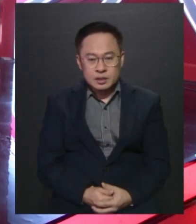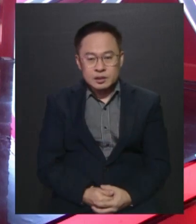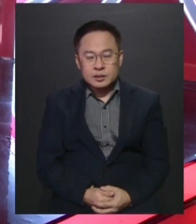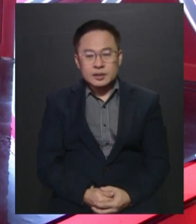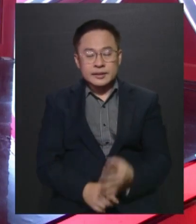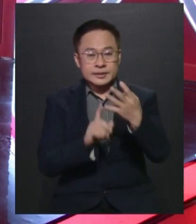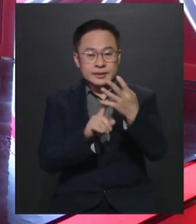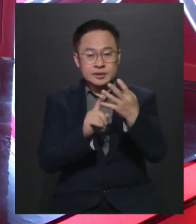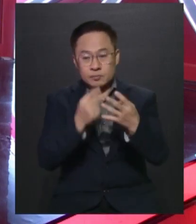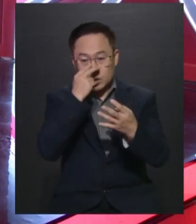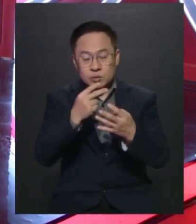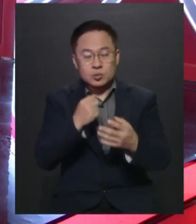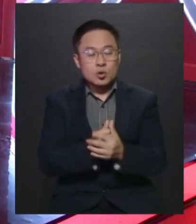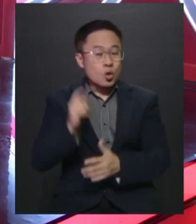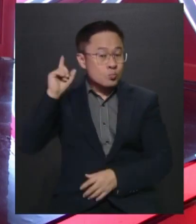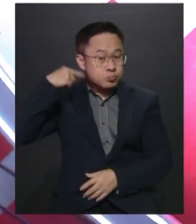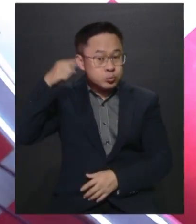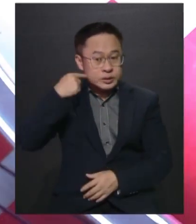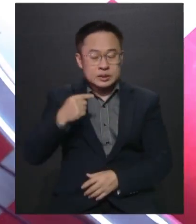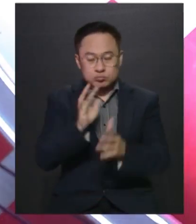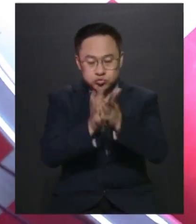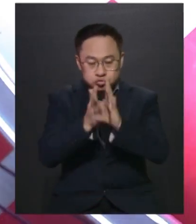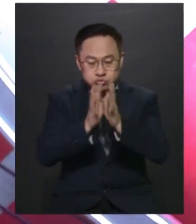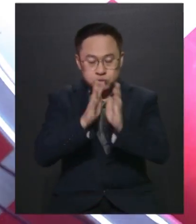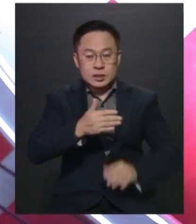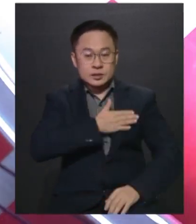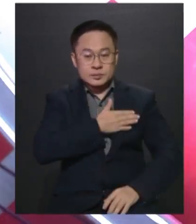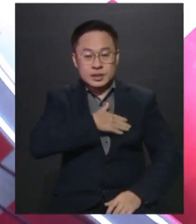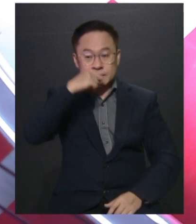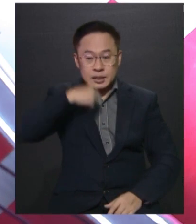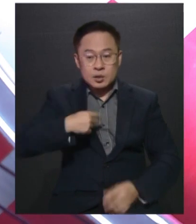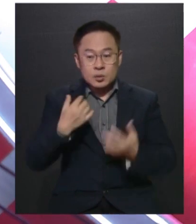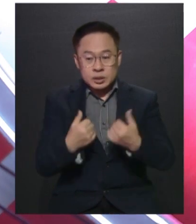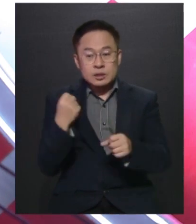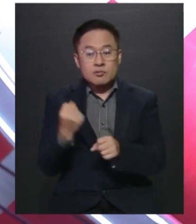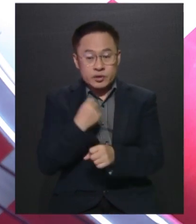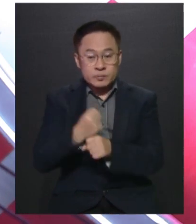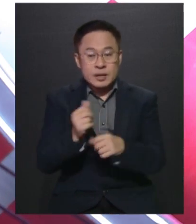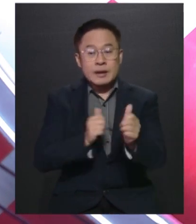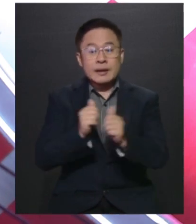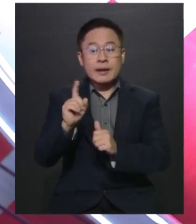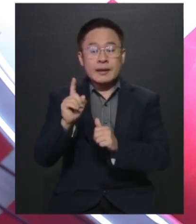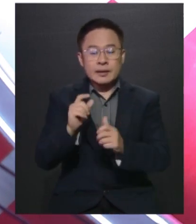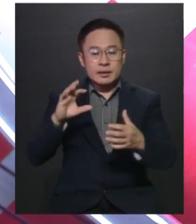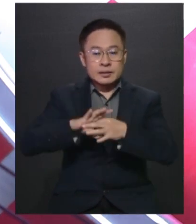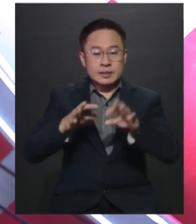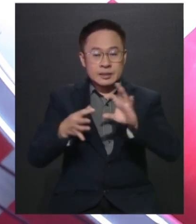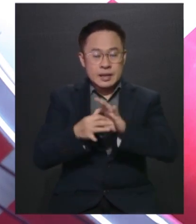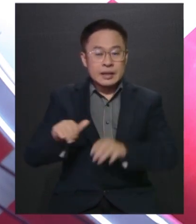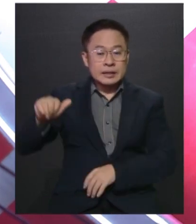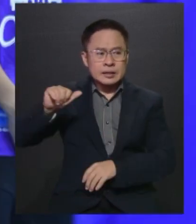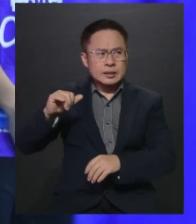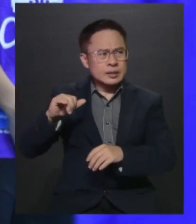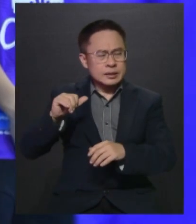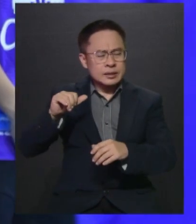ทีนี้มาดูเรื่องราวของทัพฟุตซอลหญิงทีมชาติไทยกันบ้างครับล่าสุดก็มีการเข้ารายงานตัวแล้วก็ฝึกซ้อมกันแล้วนะครับเพื่อเตรียมความพร้อมครับก่อนลุยศึกเอเชียนอินดอร์เกมครับ